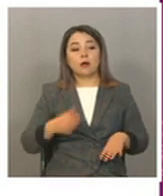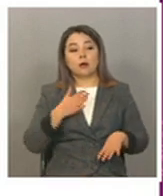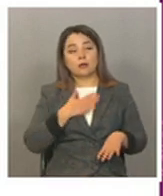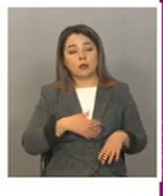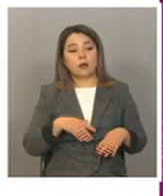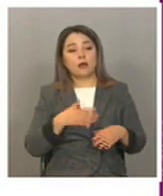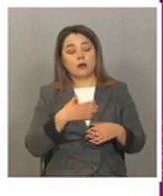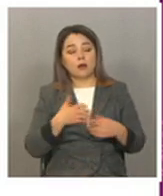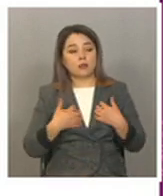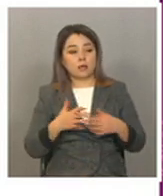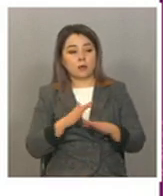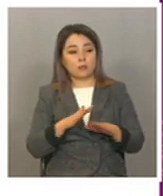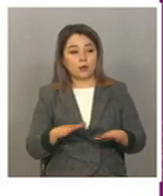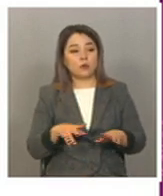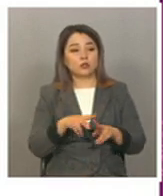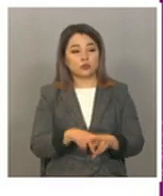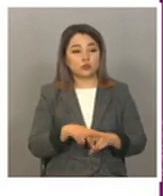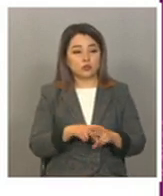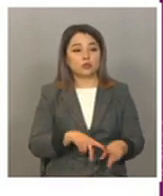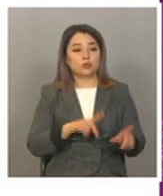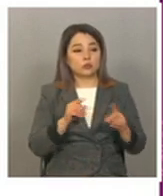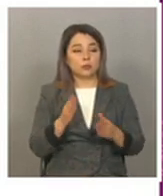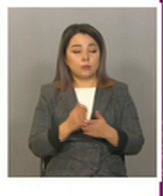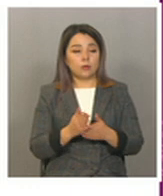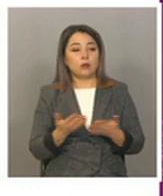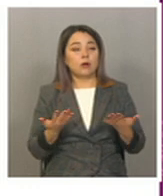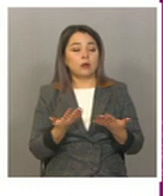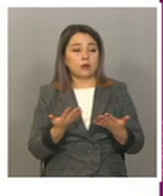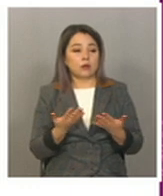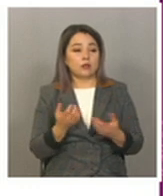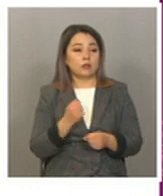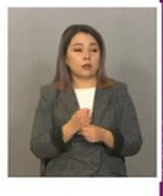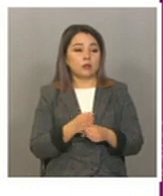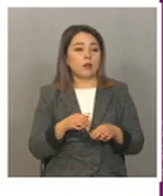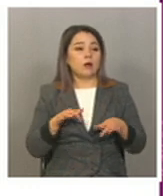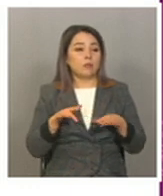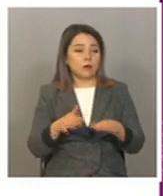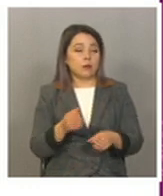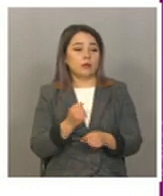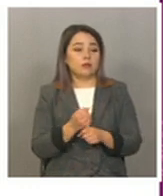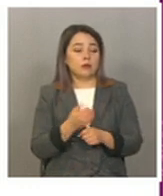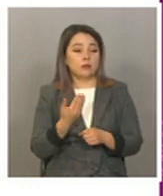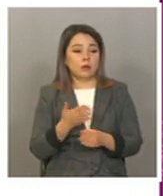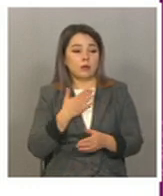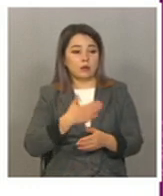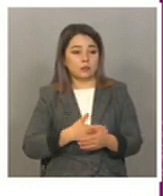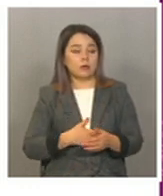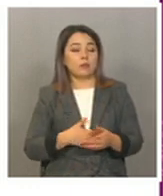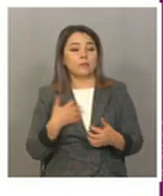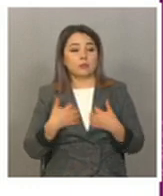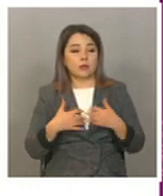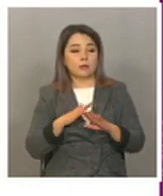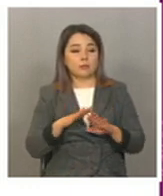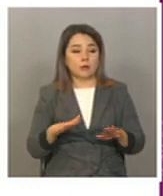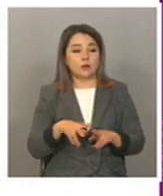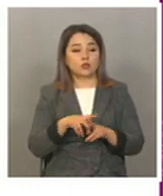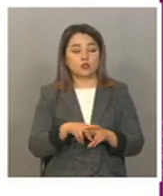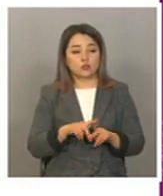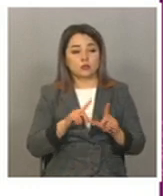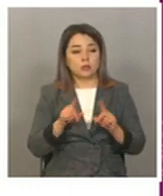асықпай бүлік-бүлік желеді. Аттар қалай желеді? Ақырын асықпай бүлік-бүлік